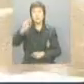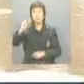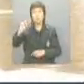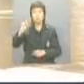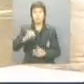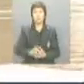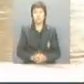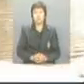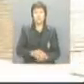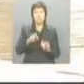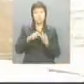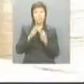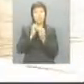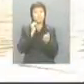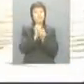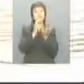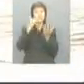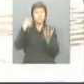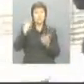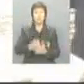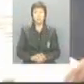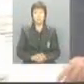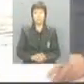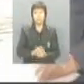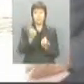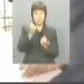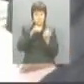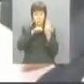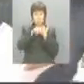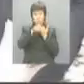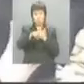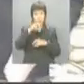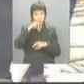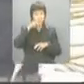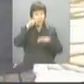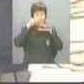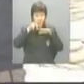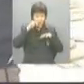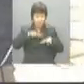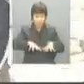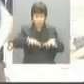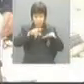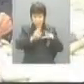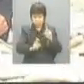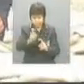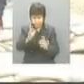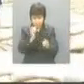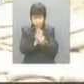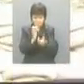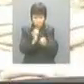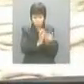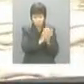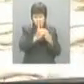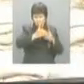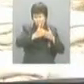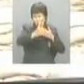อำเภอสวรรคโลก ล่าสุดที่ถนนเส้นนี้นะครับยังคงถูกน้ำท่วมกัดเซาะเป็นบริเวณกว้างนะครับและทางหมวดการทางของจังหวัดสุโ